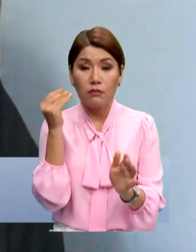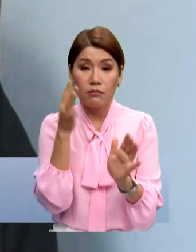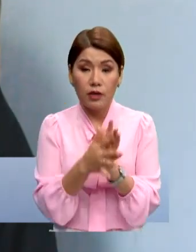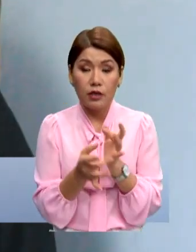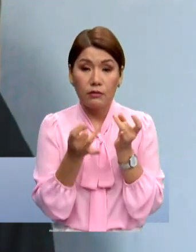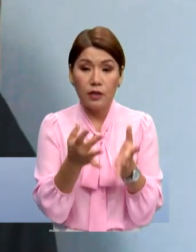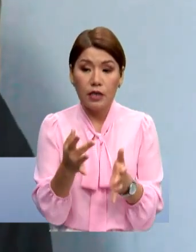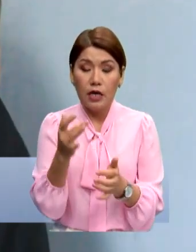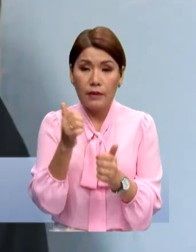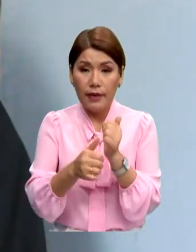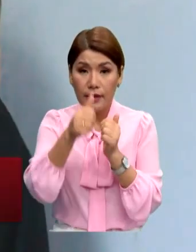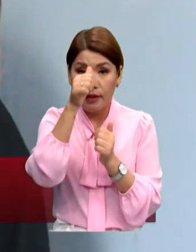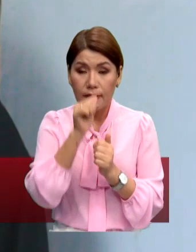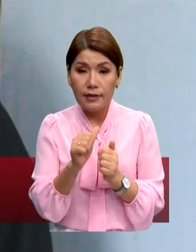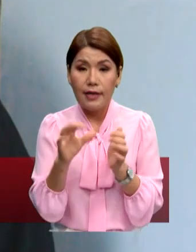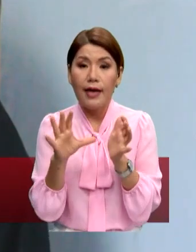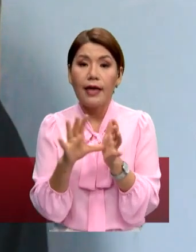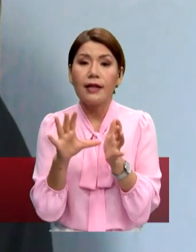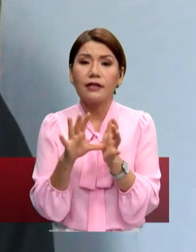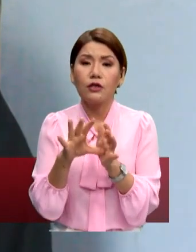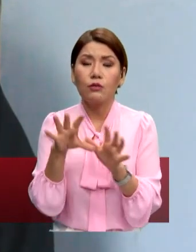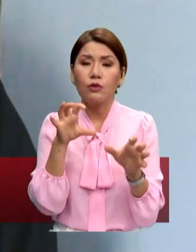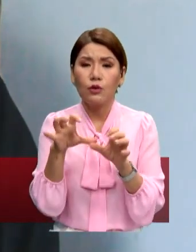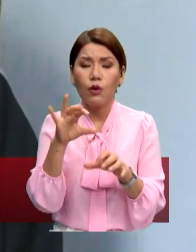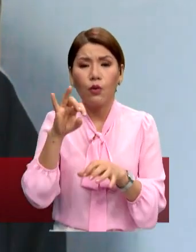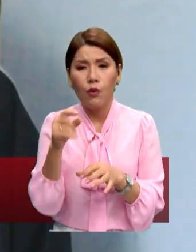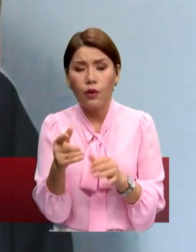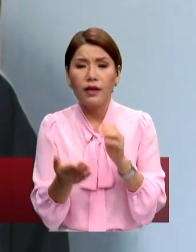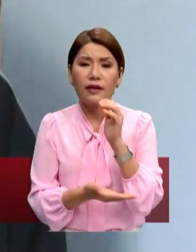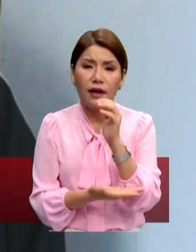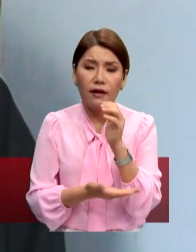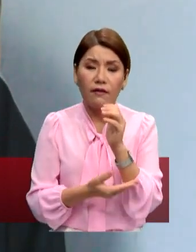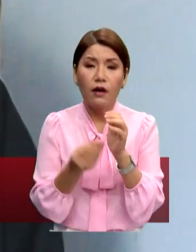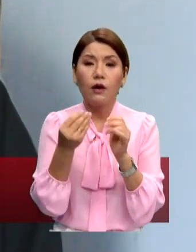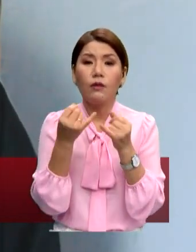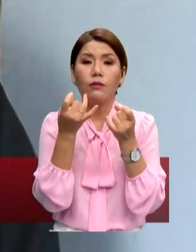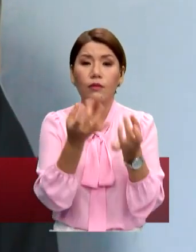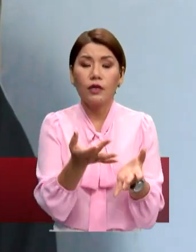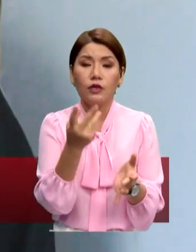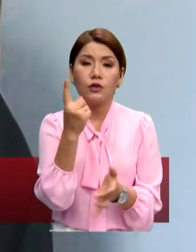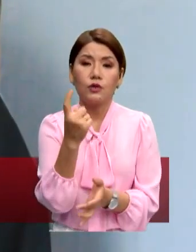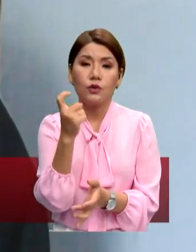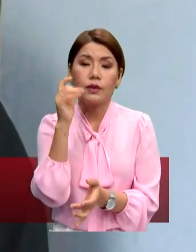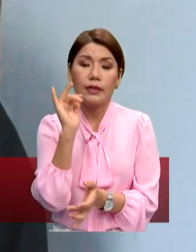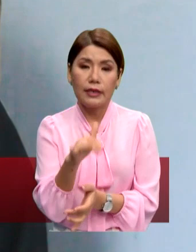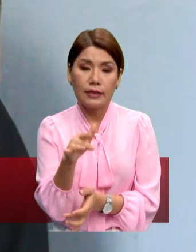что ежемесячно у меня электричество, уголь, дрова уходит около 100 тысяч в